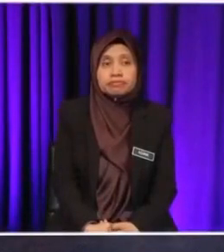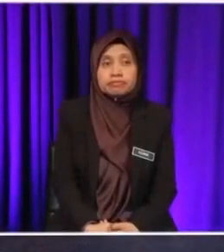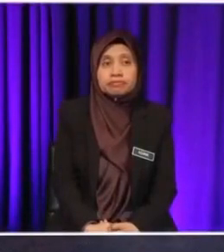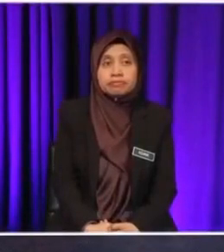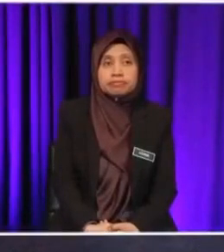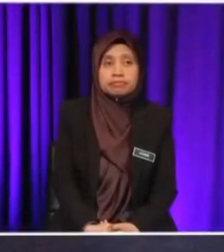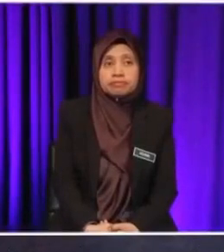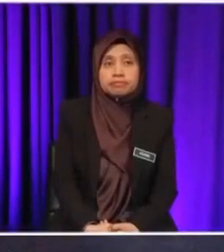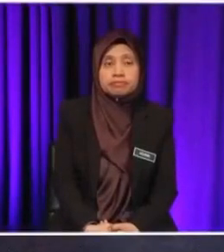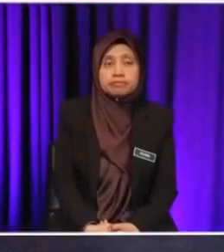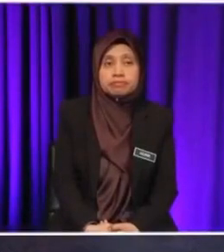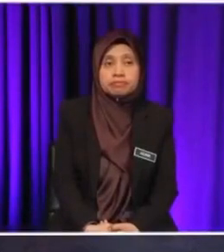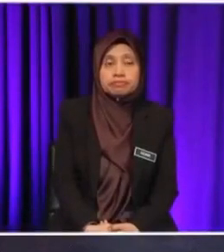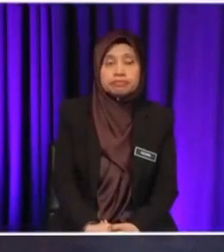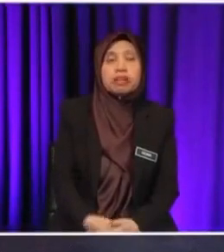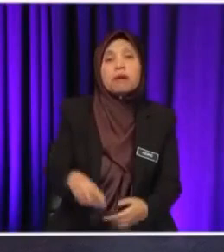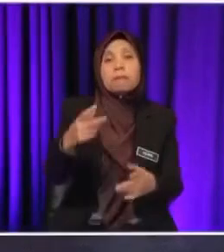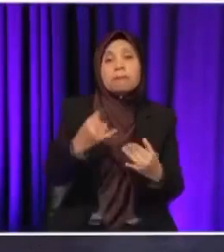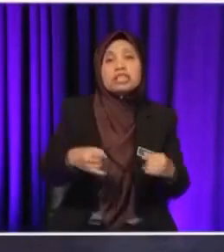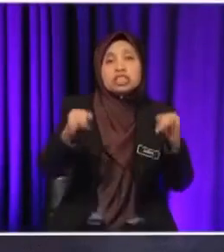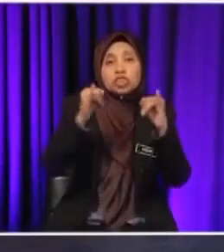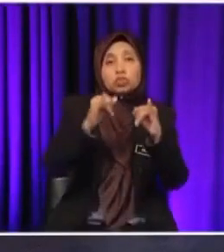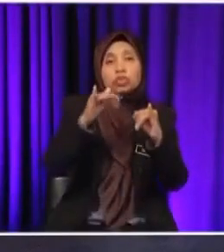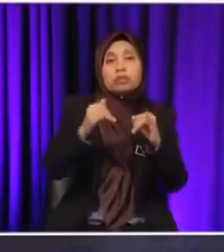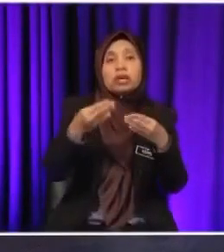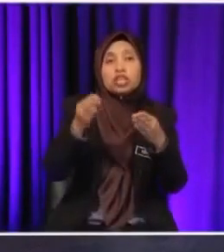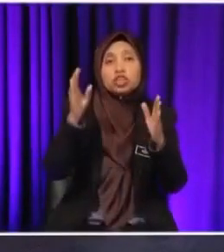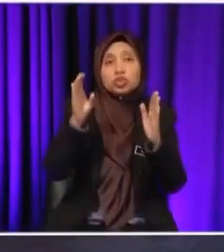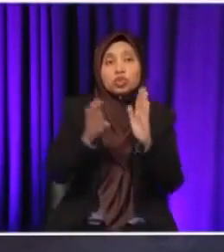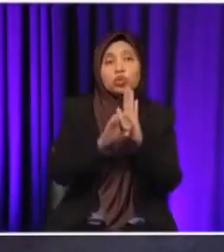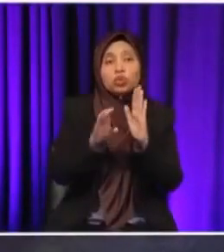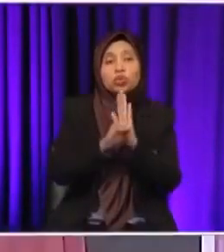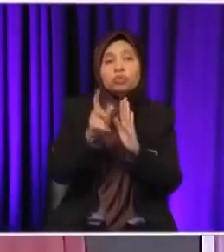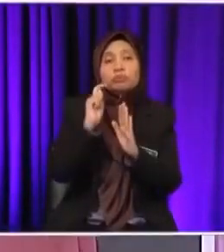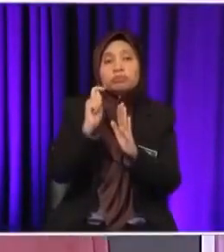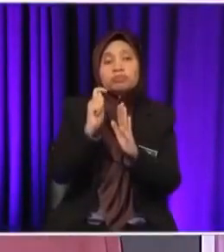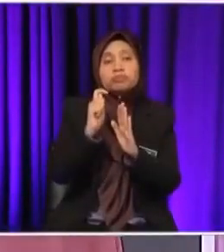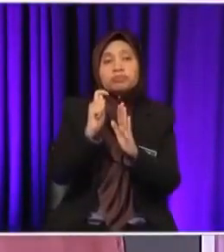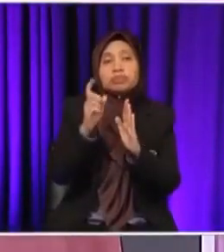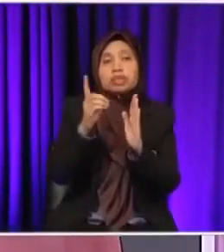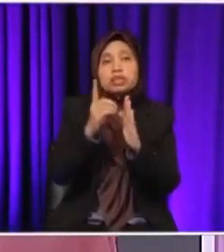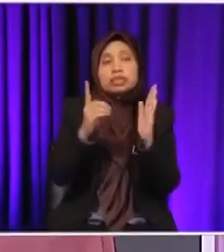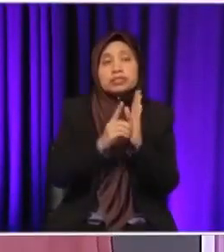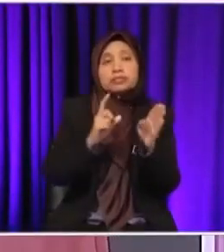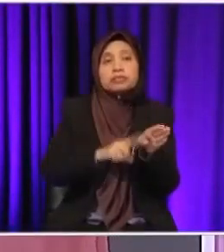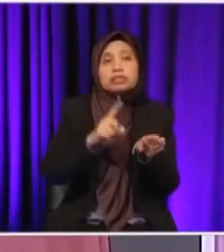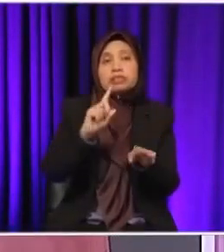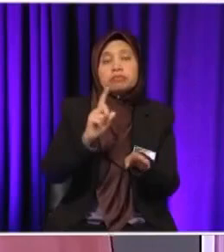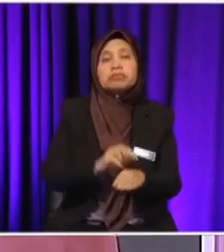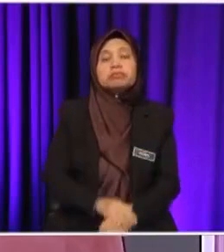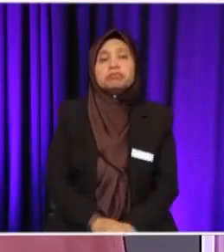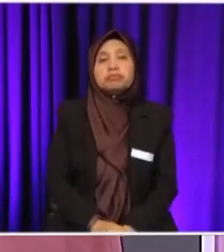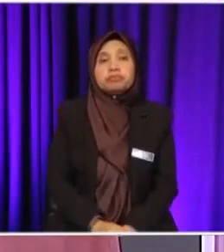Ada rakan lain nak cuba peristiwa pantun yang saya bagi contoh tadi berdasarkan peristiwa di mana? Peristiwa